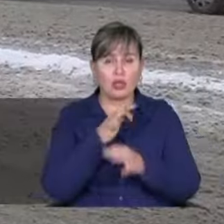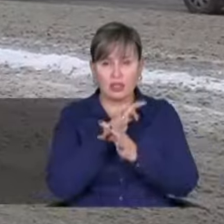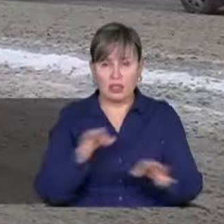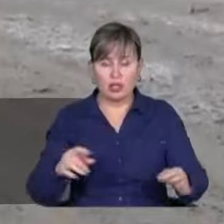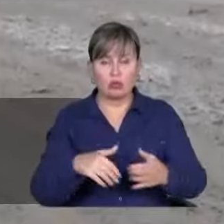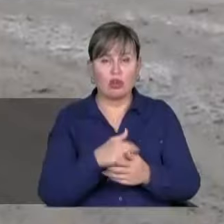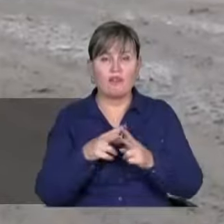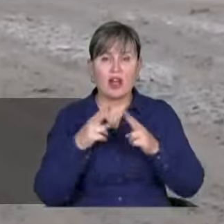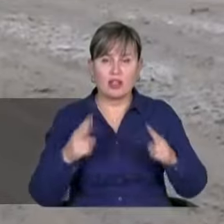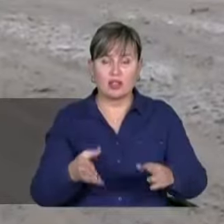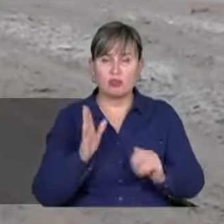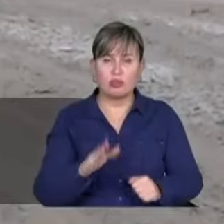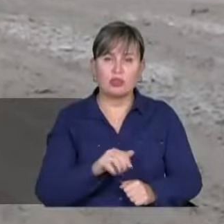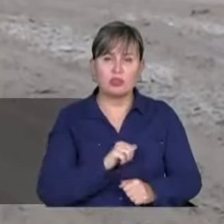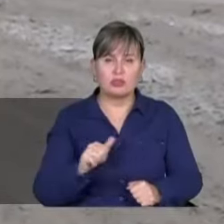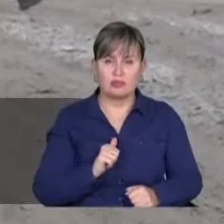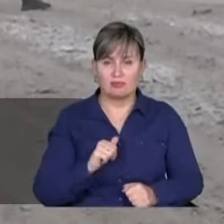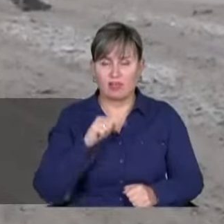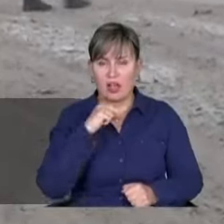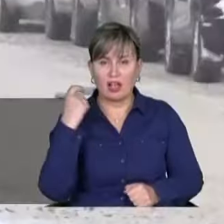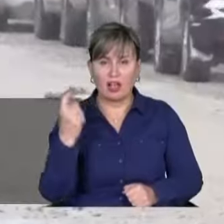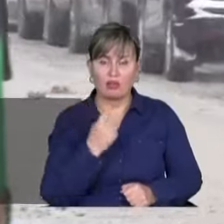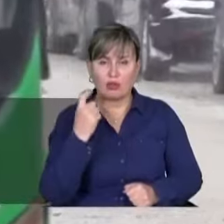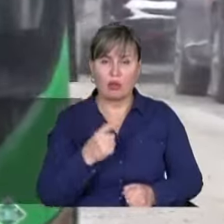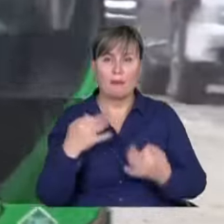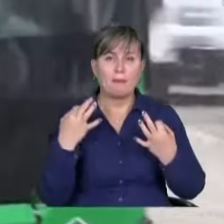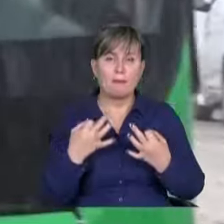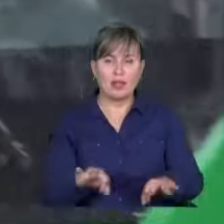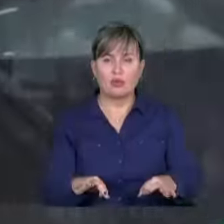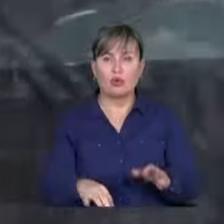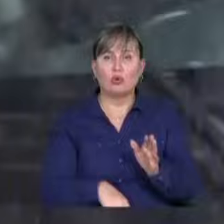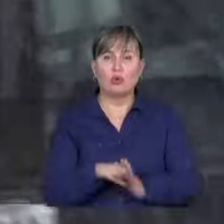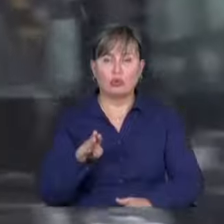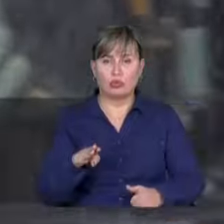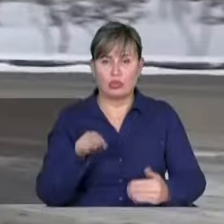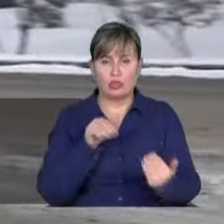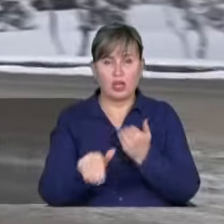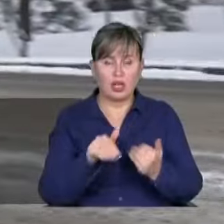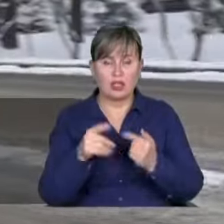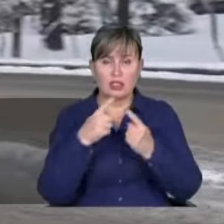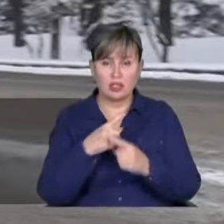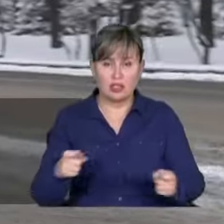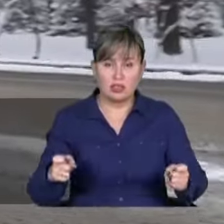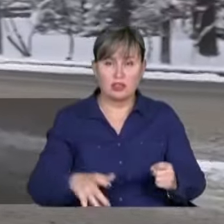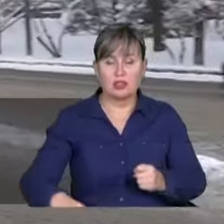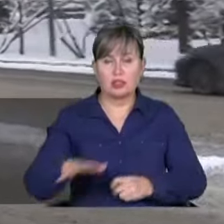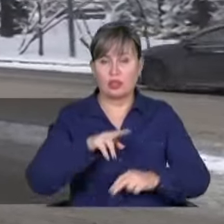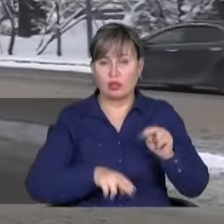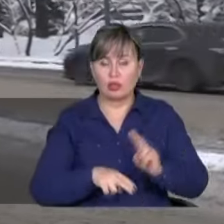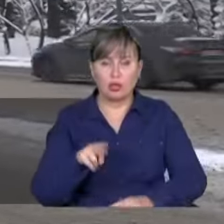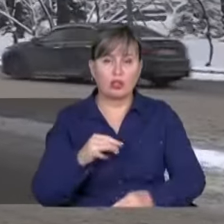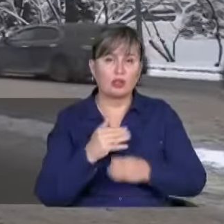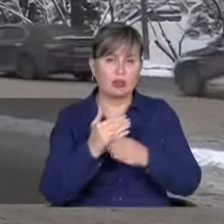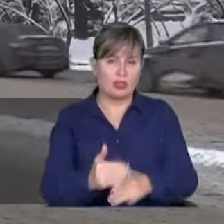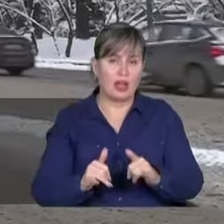новый вокзал станет одним из драйверов экономики города. Он позволит улучшить транспортное сообщение с индустриальной зоной, а также